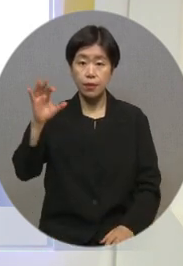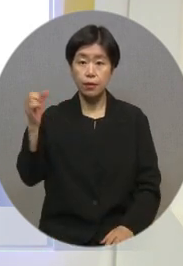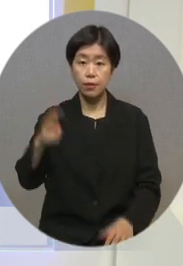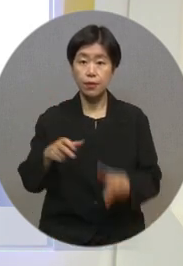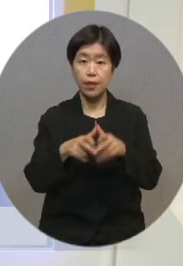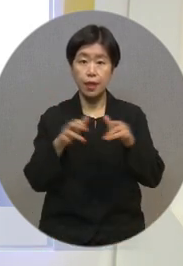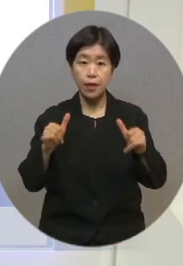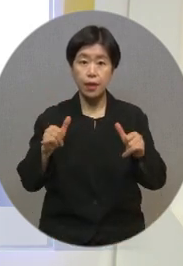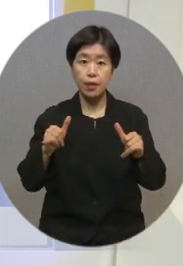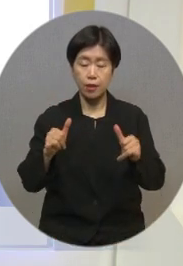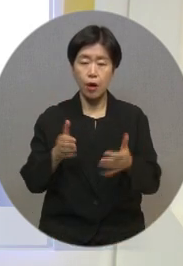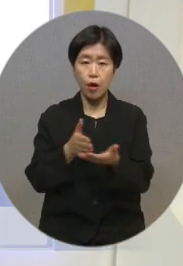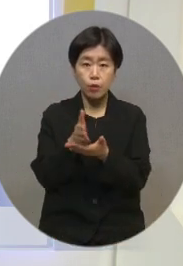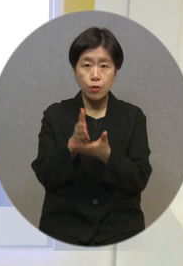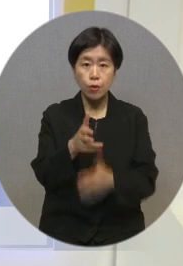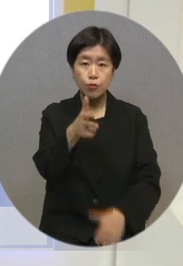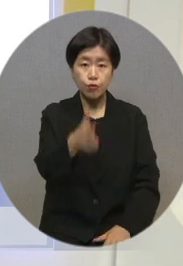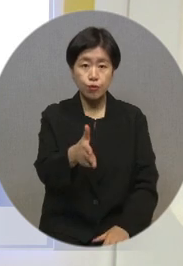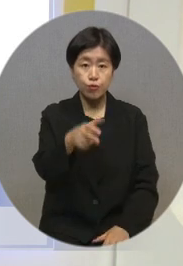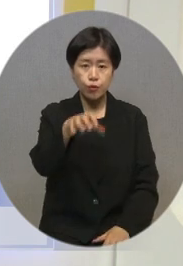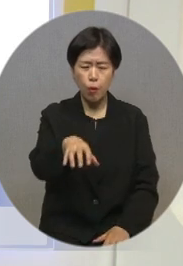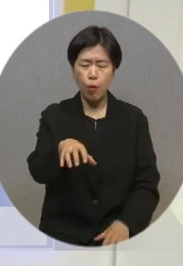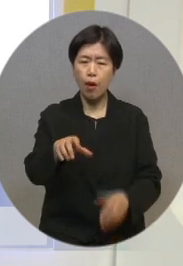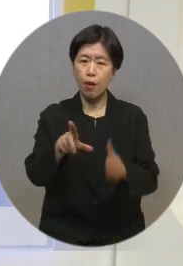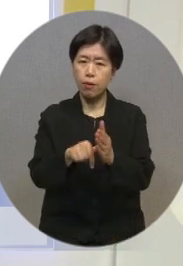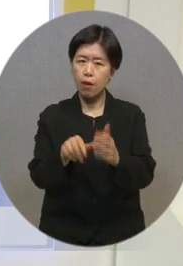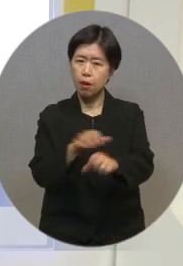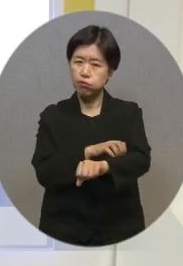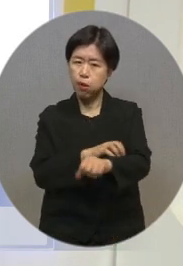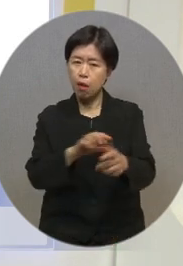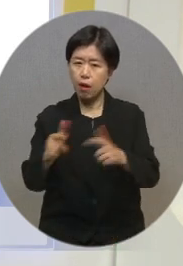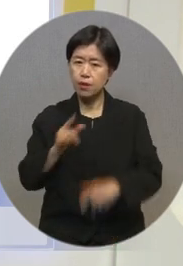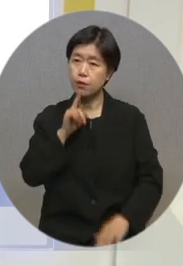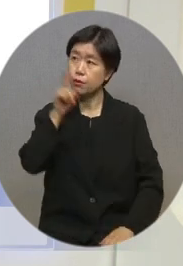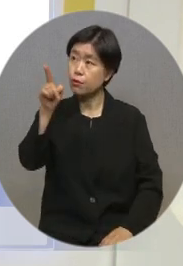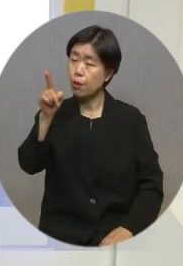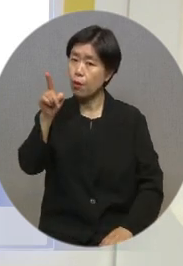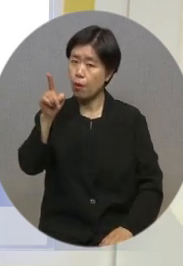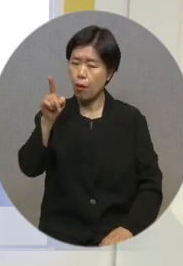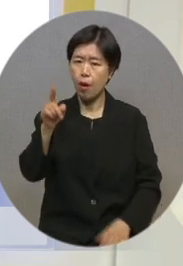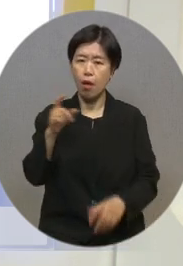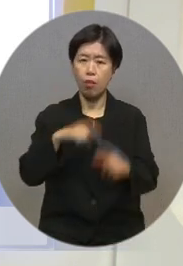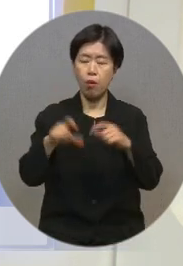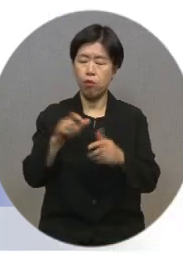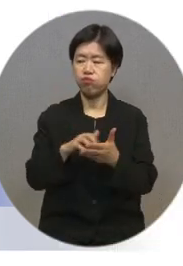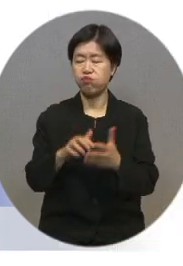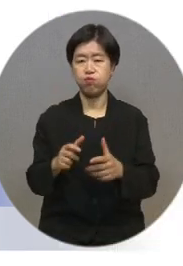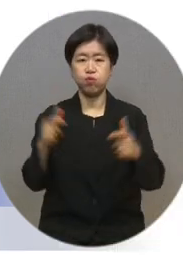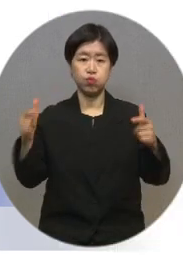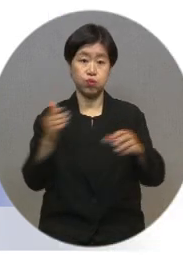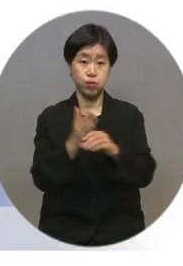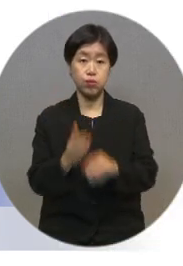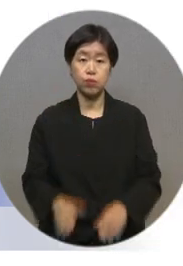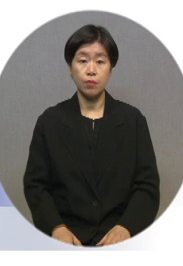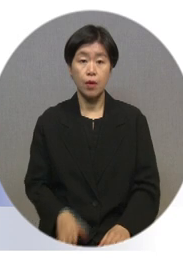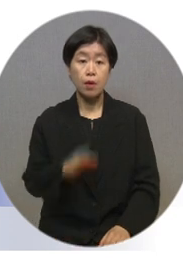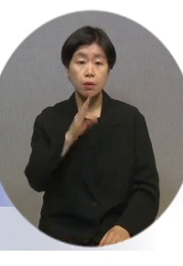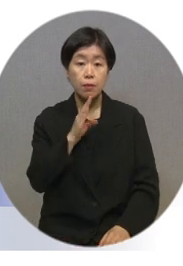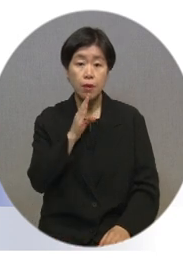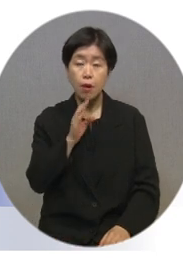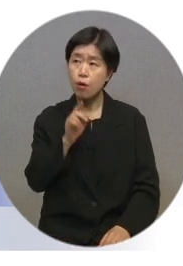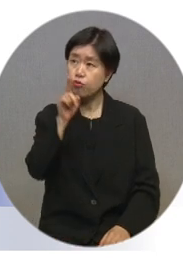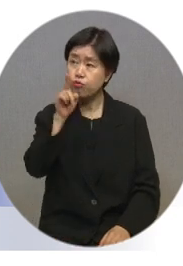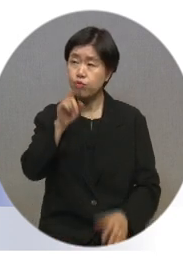장애인 전용 주차 구역 이용 불편 신고 등이 편의 시설 관련 민원이 급증하고 있습니다 실제 민원